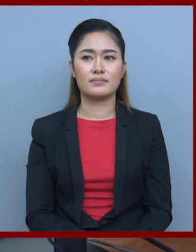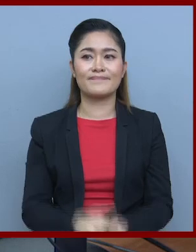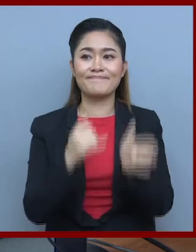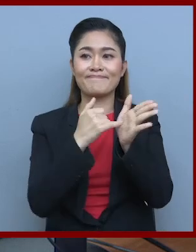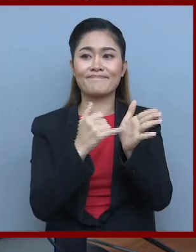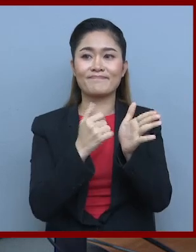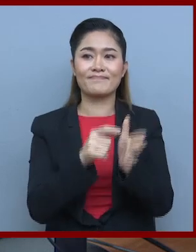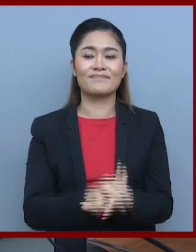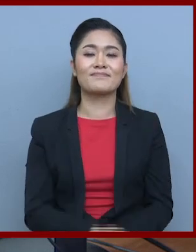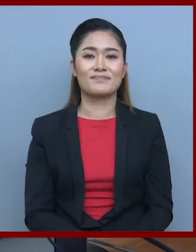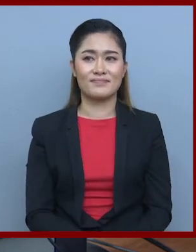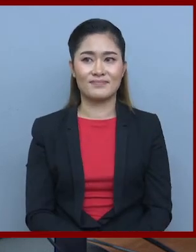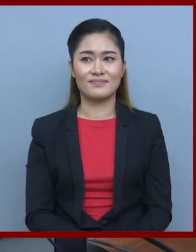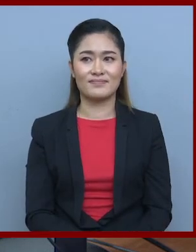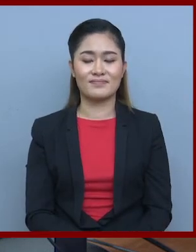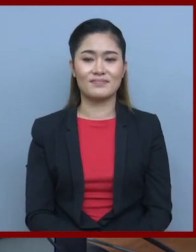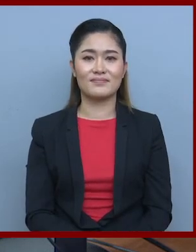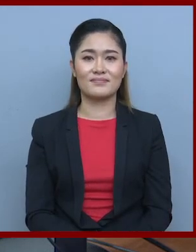การใช้งาน